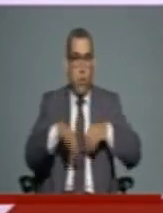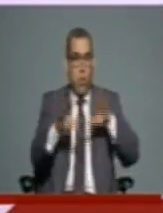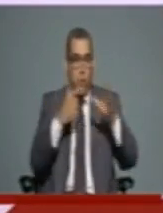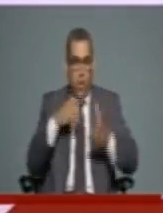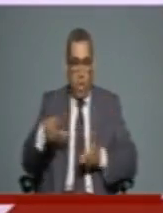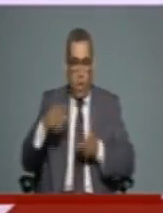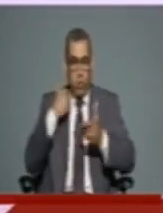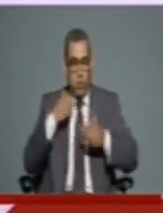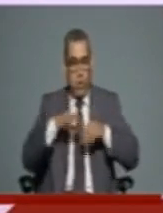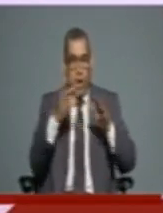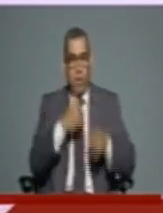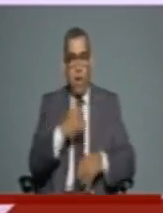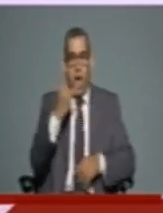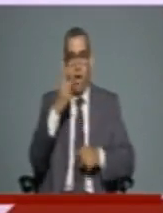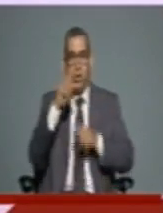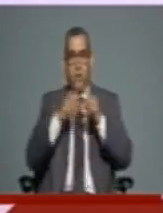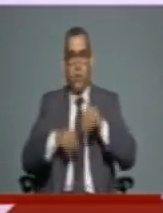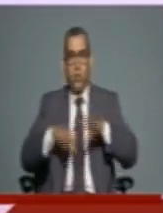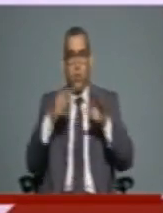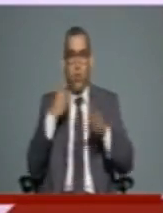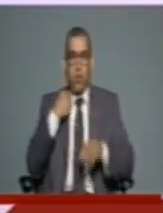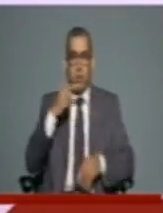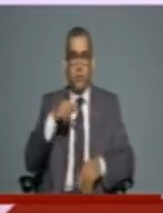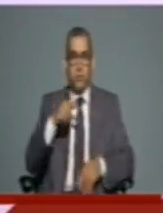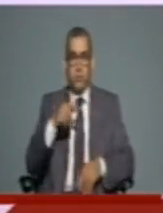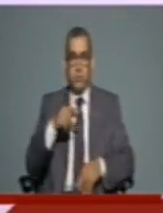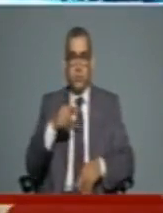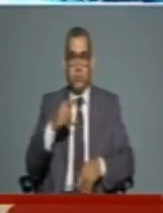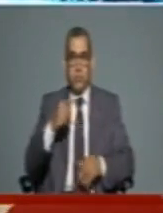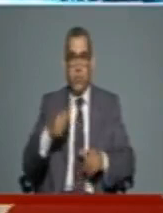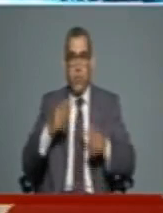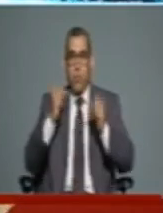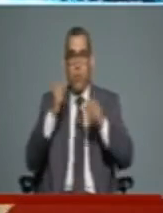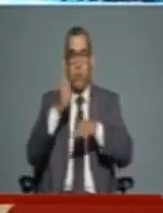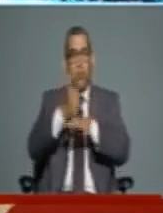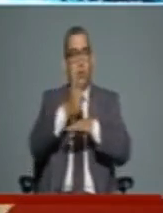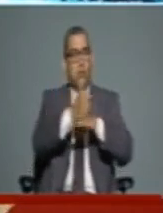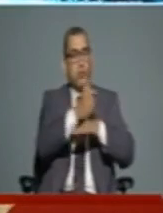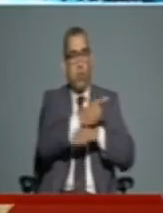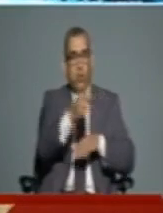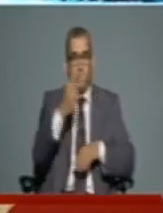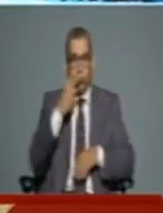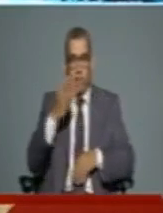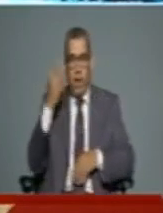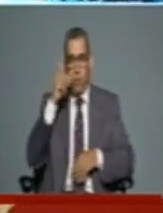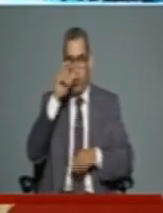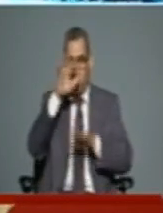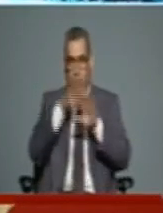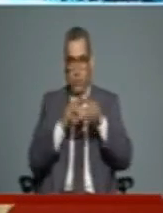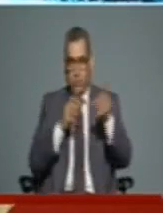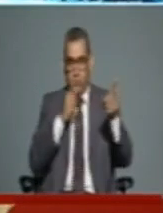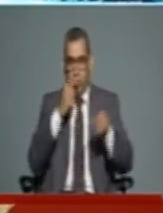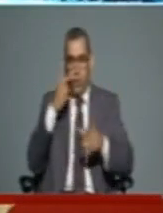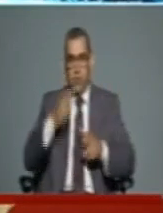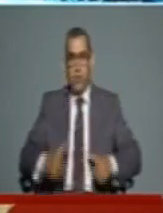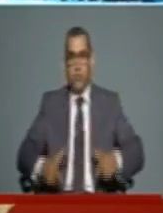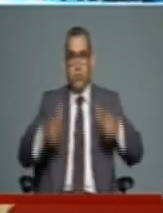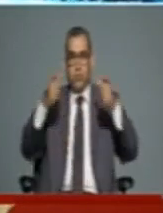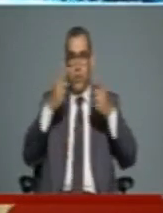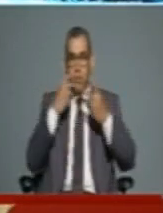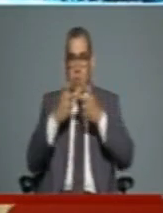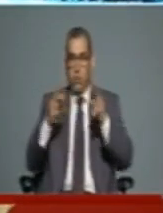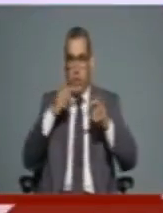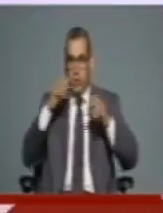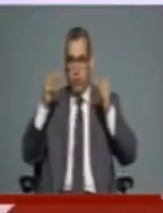كاتبه 10% تقدير كل المؤسسات، زي ما شفنا في الصوره في الشونه المفتوحه وفي اخر